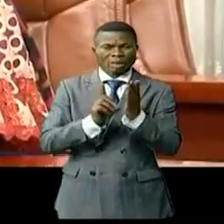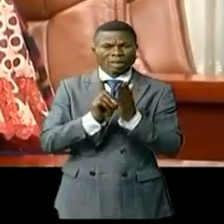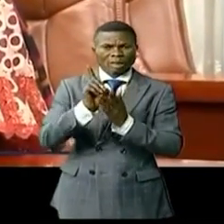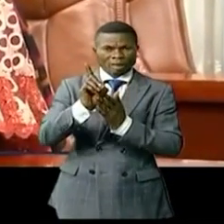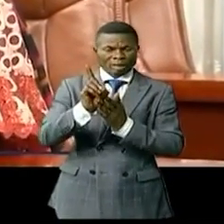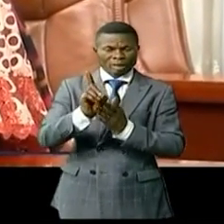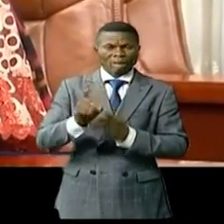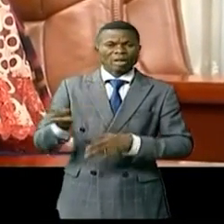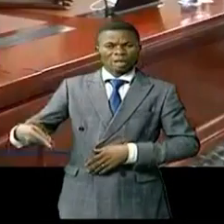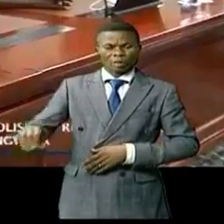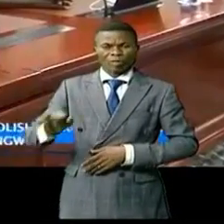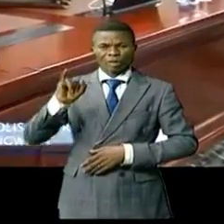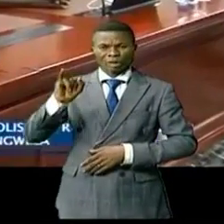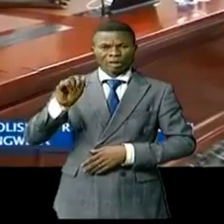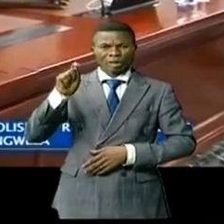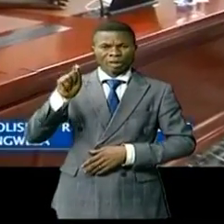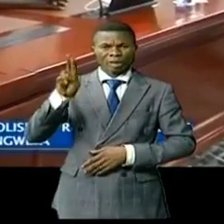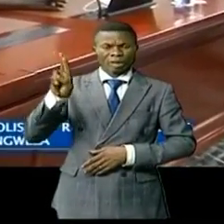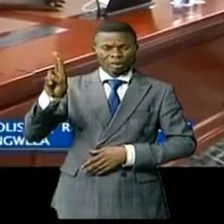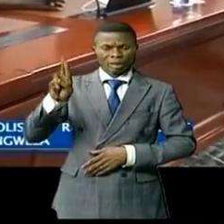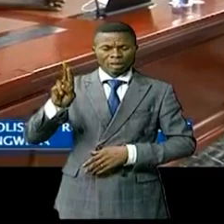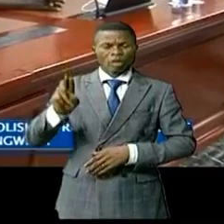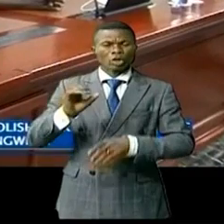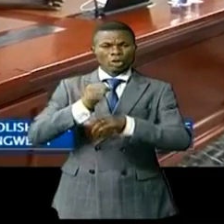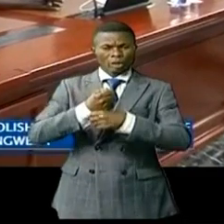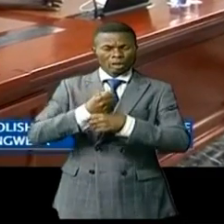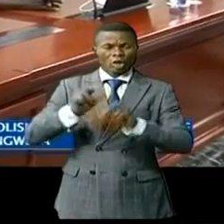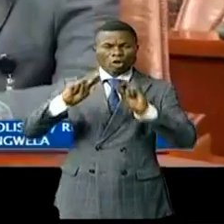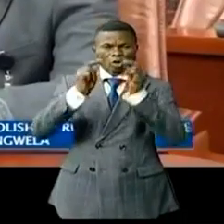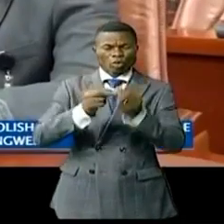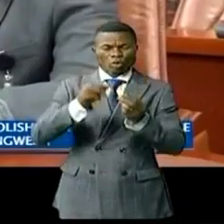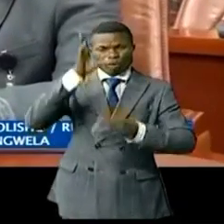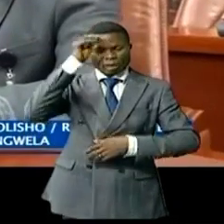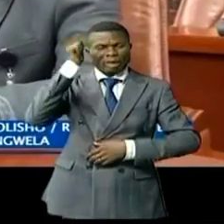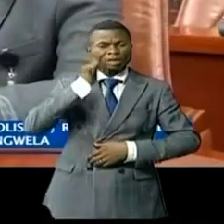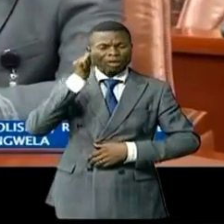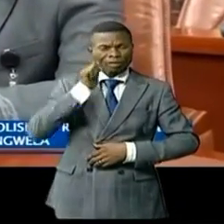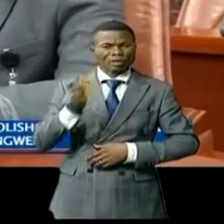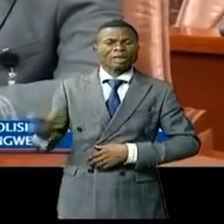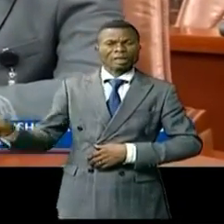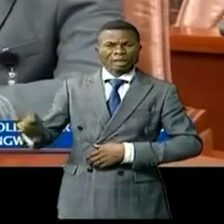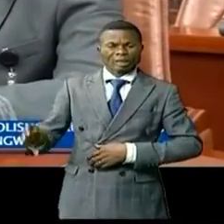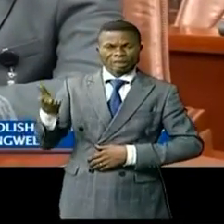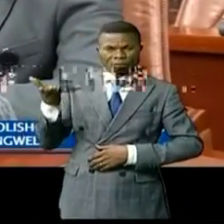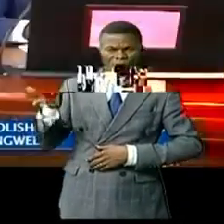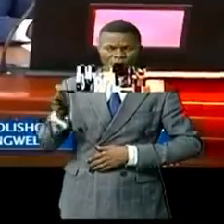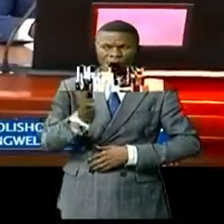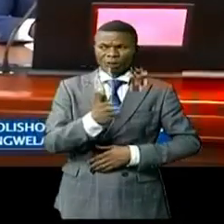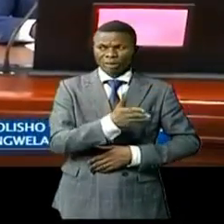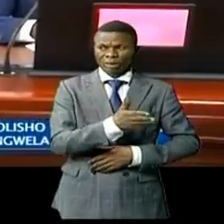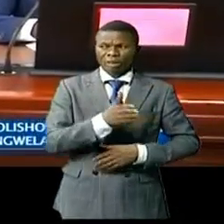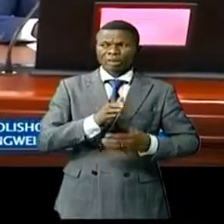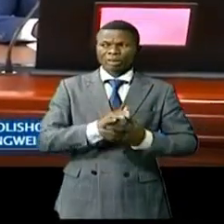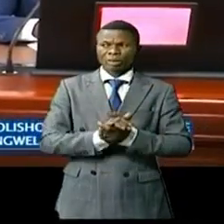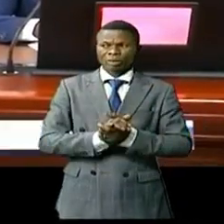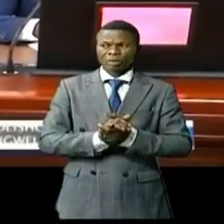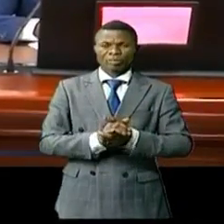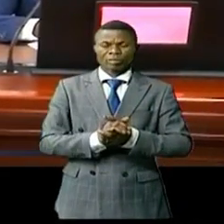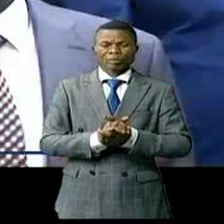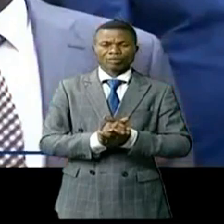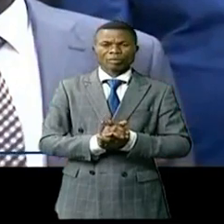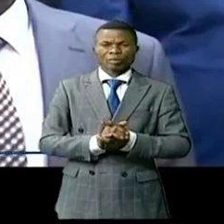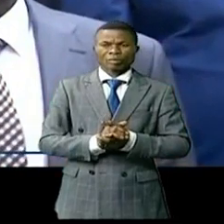de l'Ituri est composée des fils et filles, des territoires et de toutes les sensibilités ethniques de